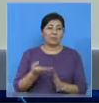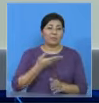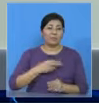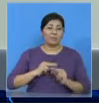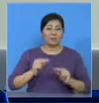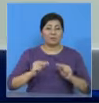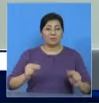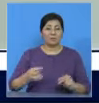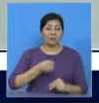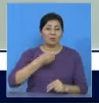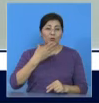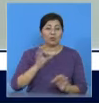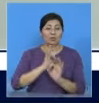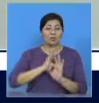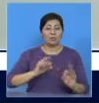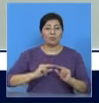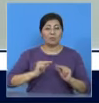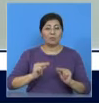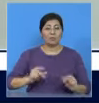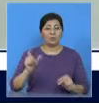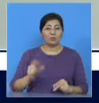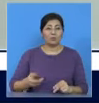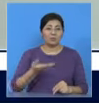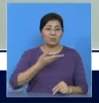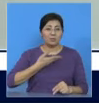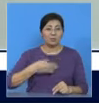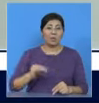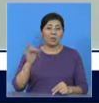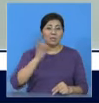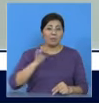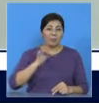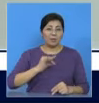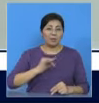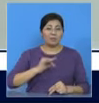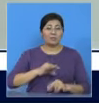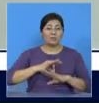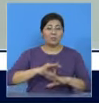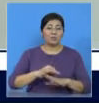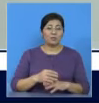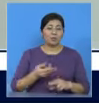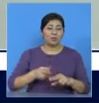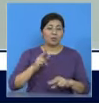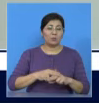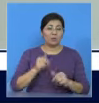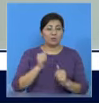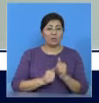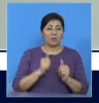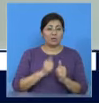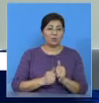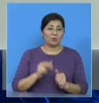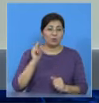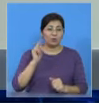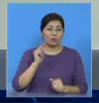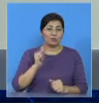Сырым ағайдың әр берген сабағы бізге өте қызықты, өйткені оның әр берген тактикасы